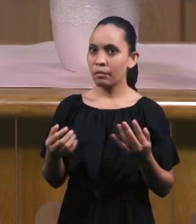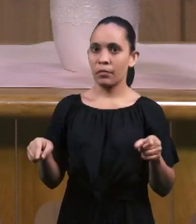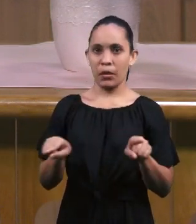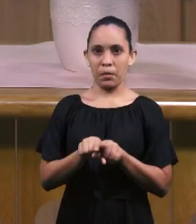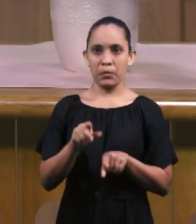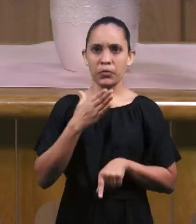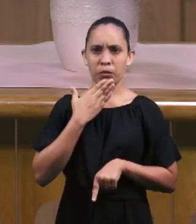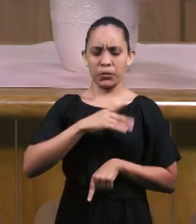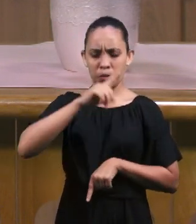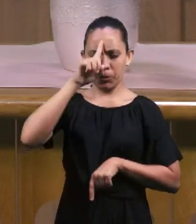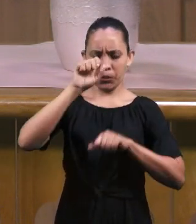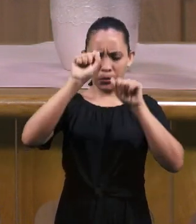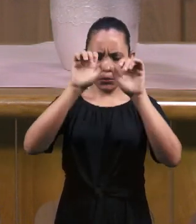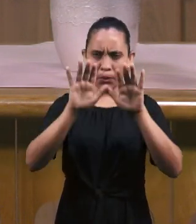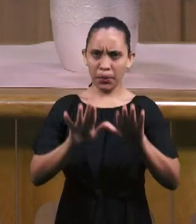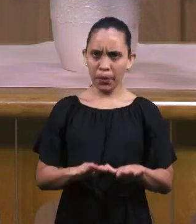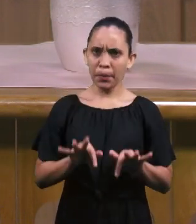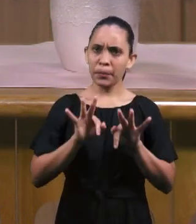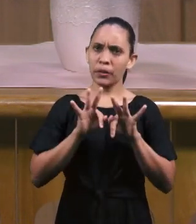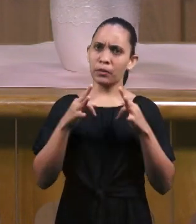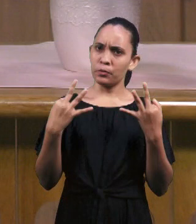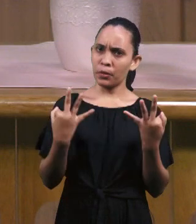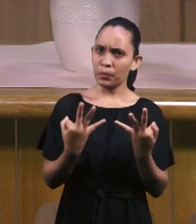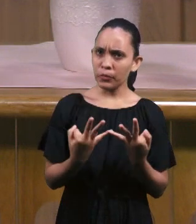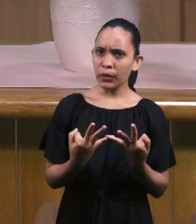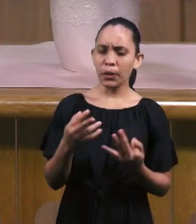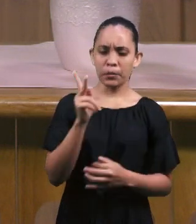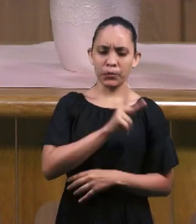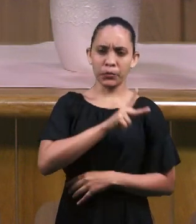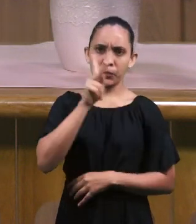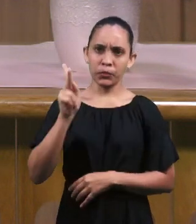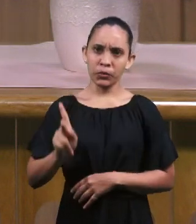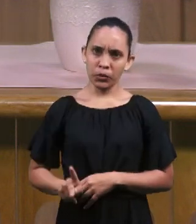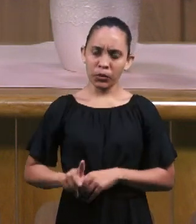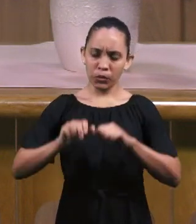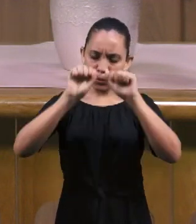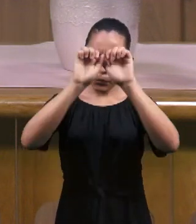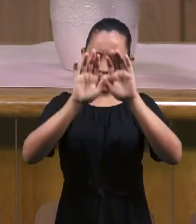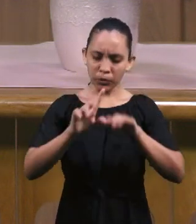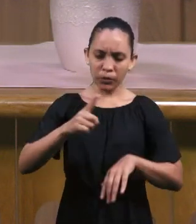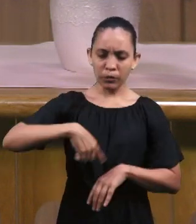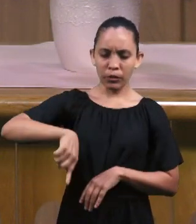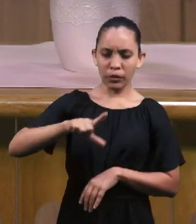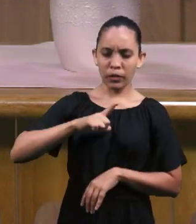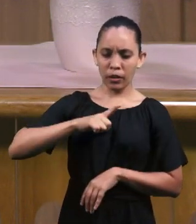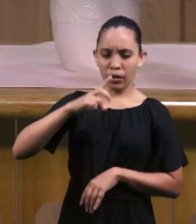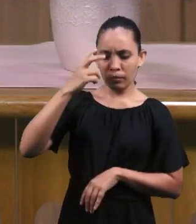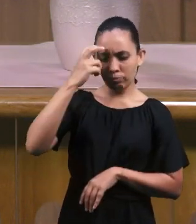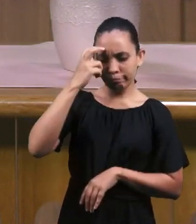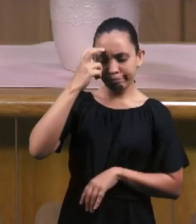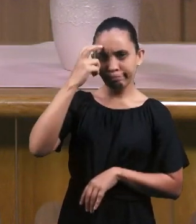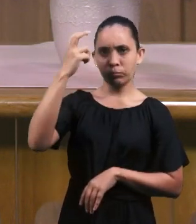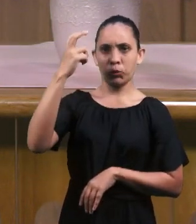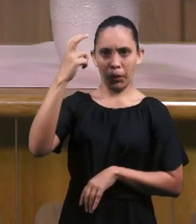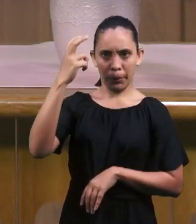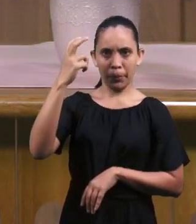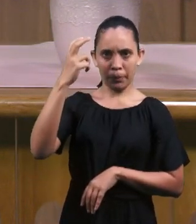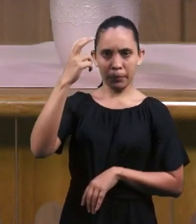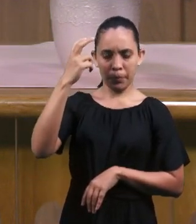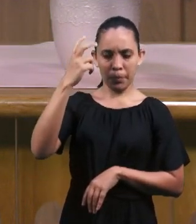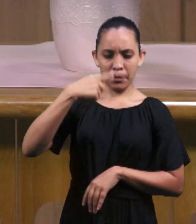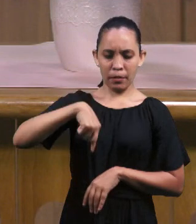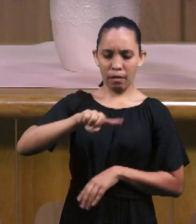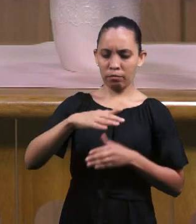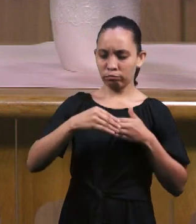frères. Nous demandons encore pour les parents et professeurs que tu puisses nous donner tous nos enfants dans tes chemins. Bénis